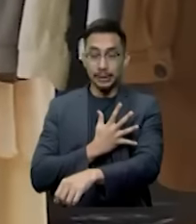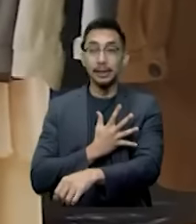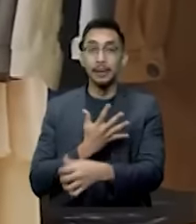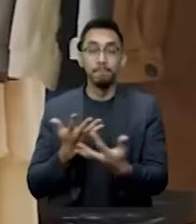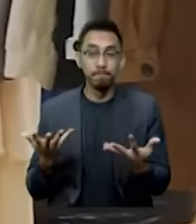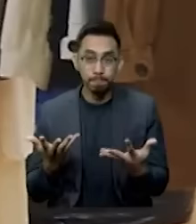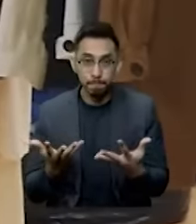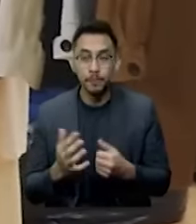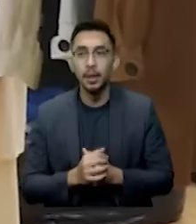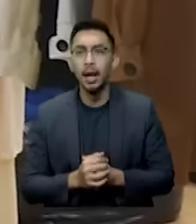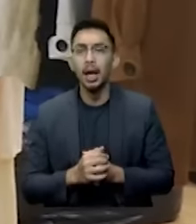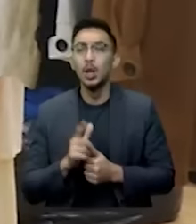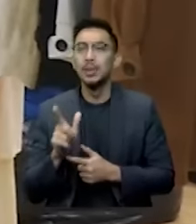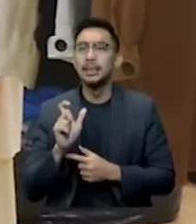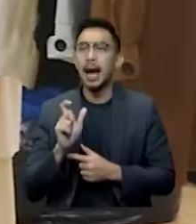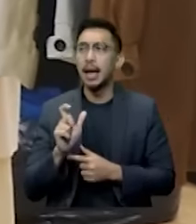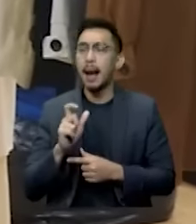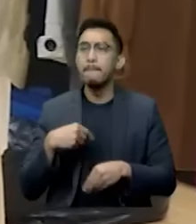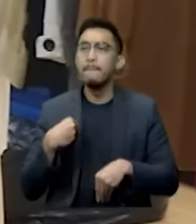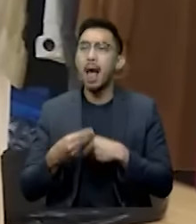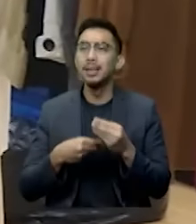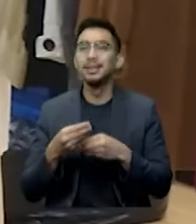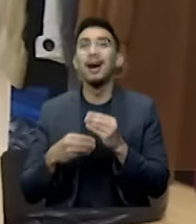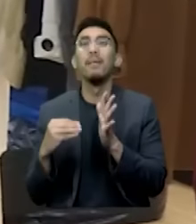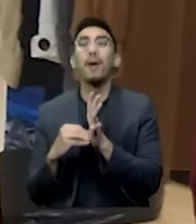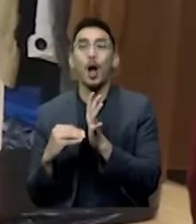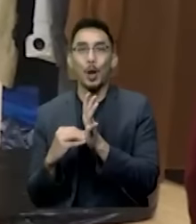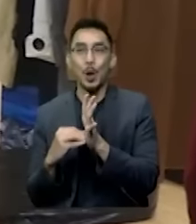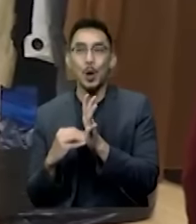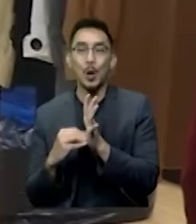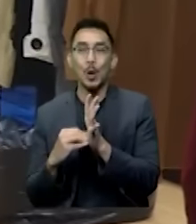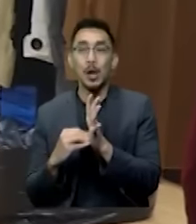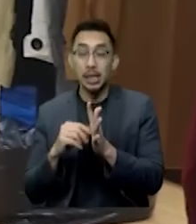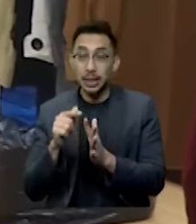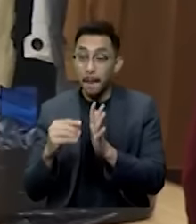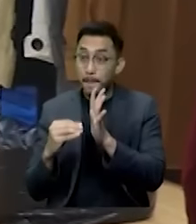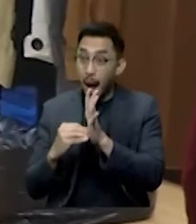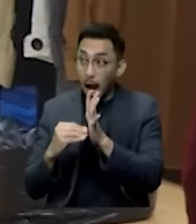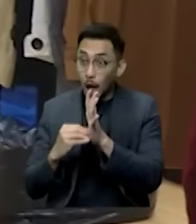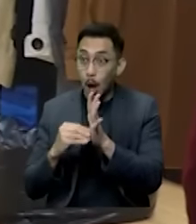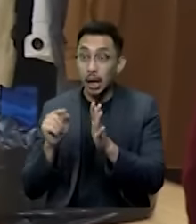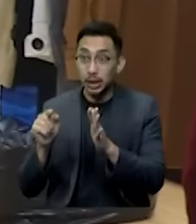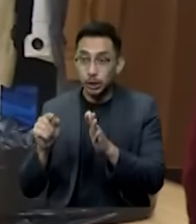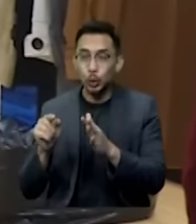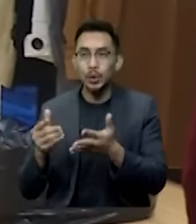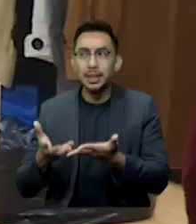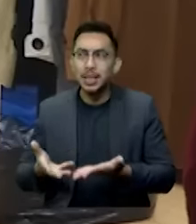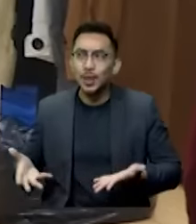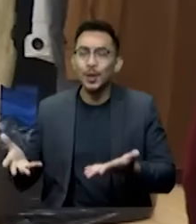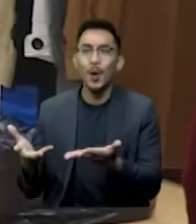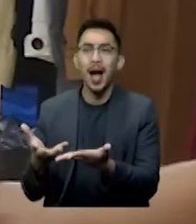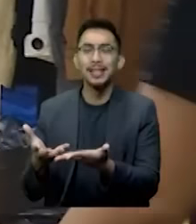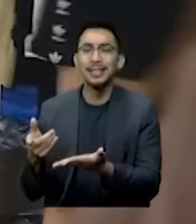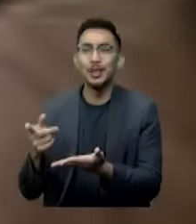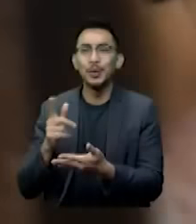model berbelanja di Bangkok sana. Di mana ya, di Bangkok itu suasana berbelanjanya